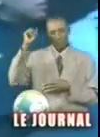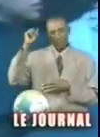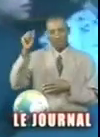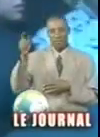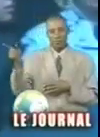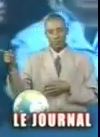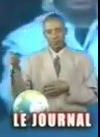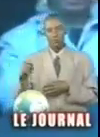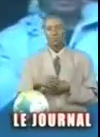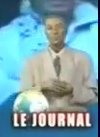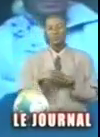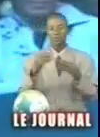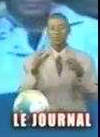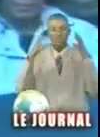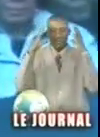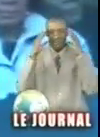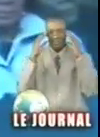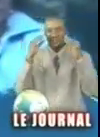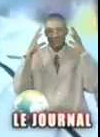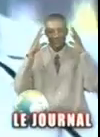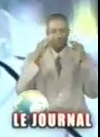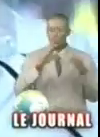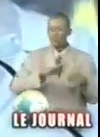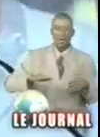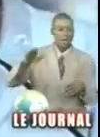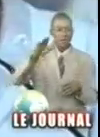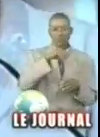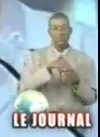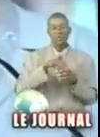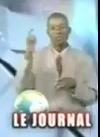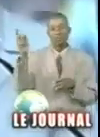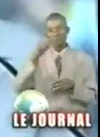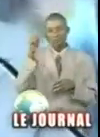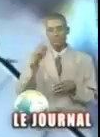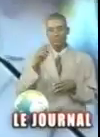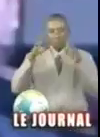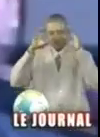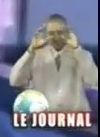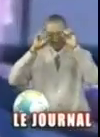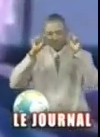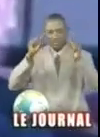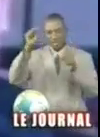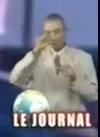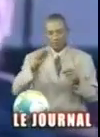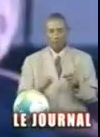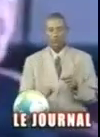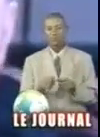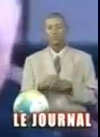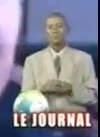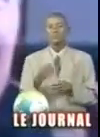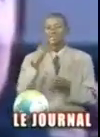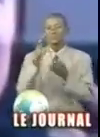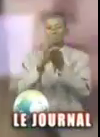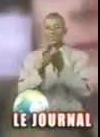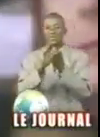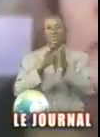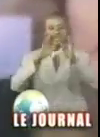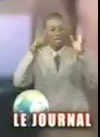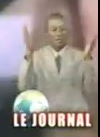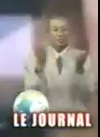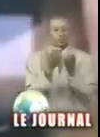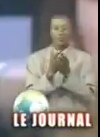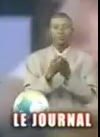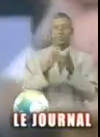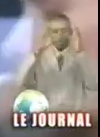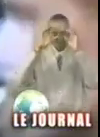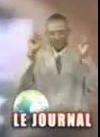déferlement de tristesse de par le monde. Le président sud-africain a salué la présence de tous les chefs d'État et des